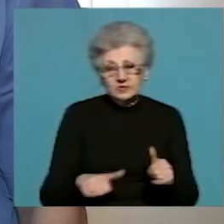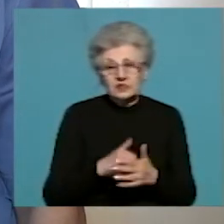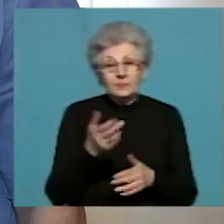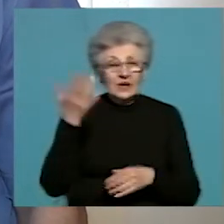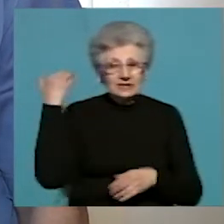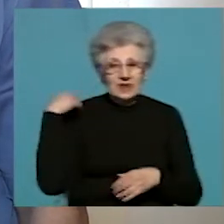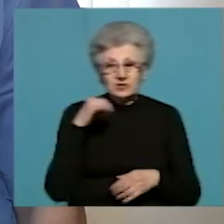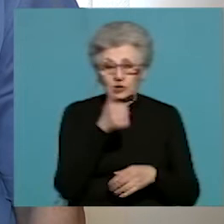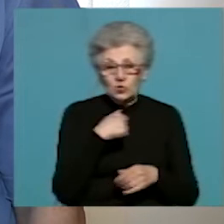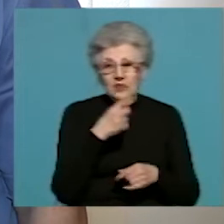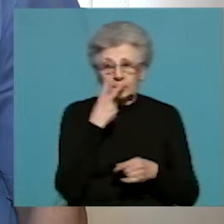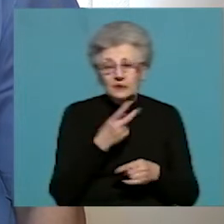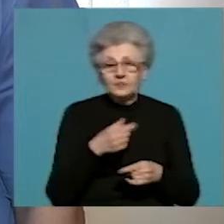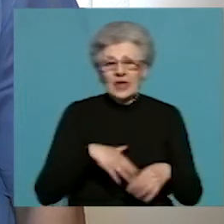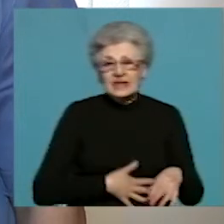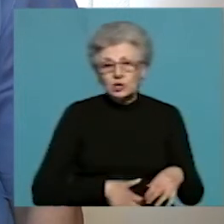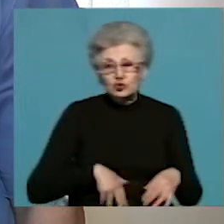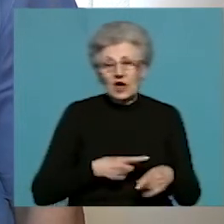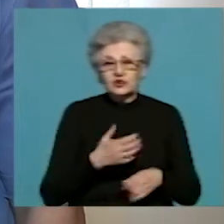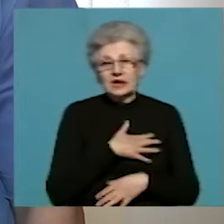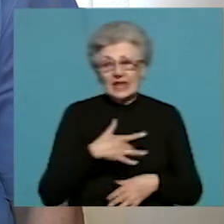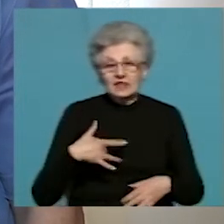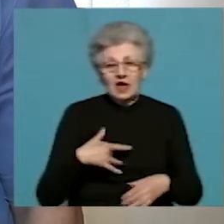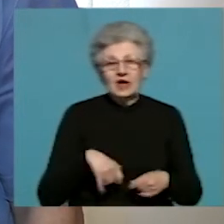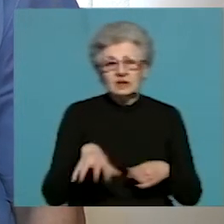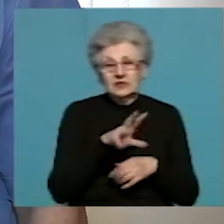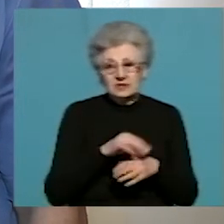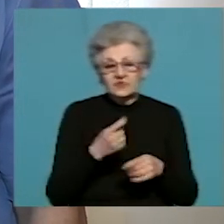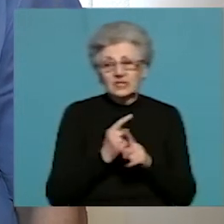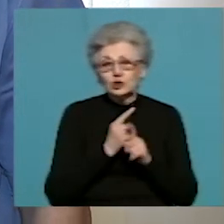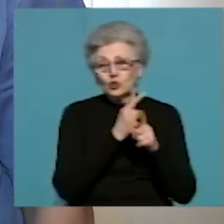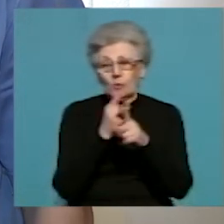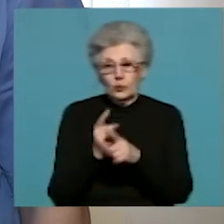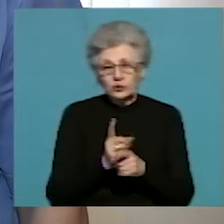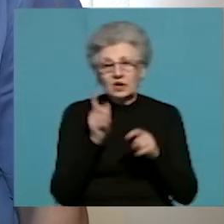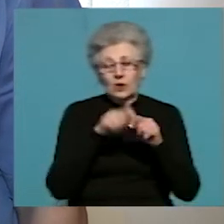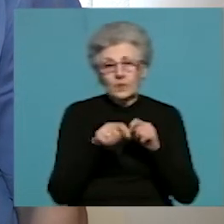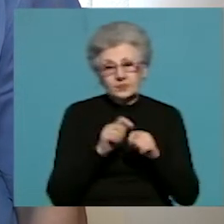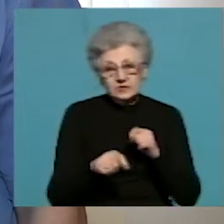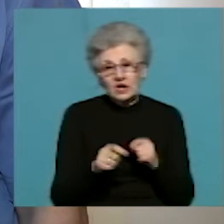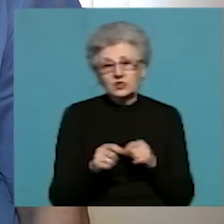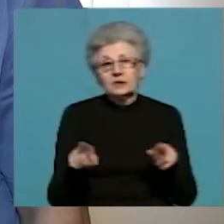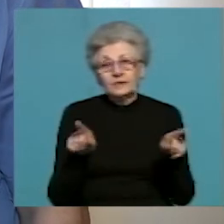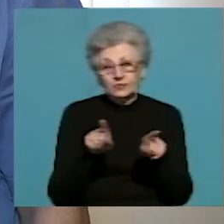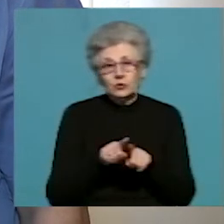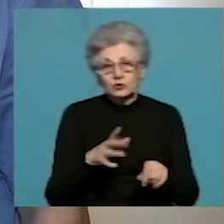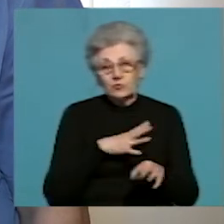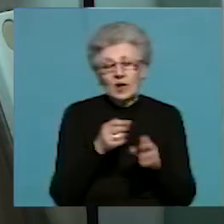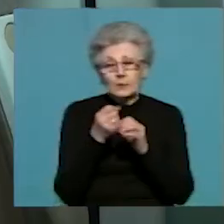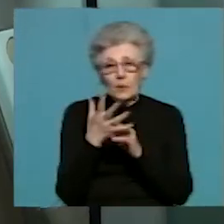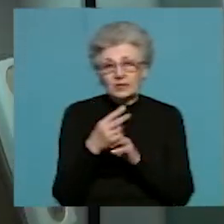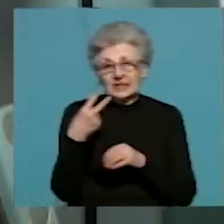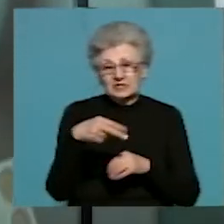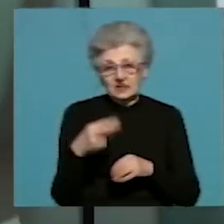ми дивимося, і кишечники, і легені. Це сукупні кількість обстежень. В день буває по 15-20